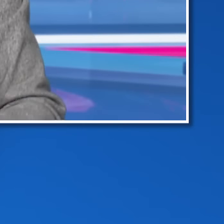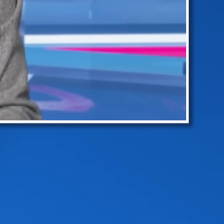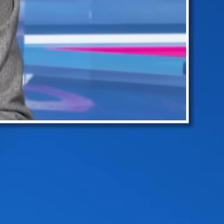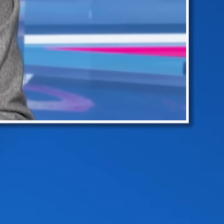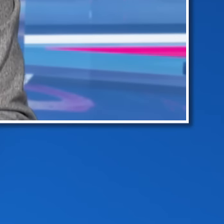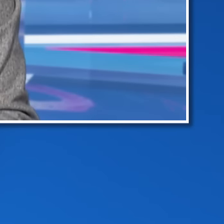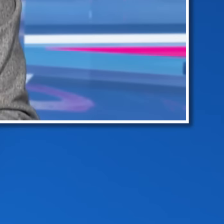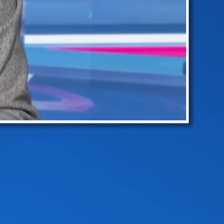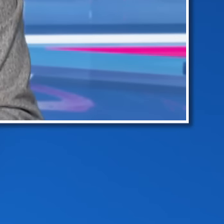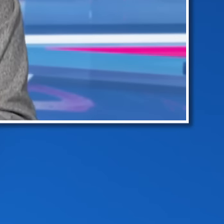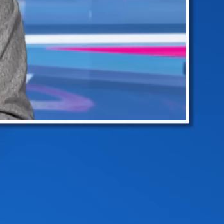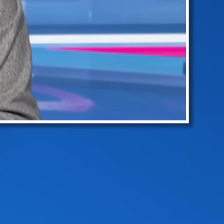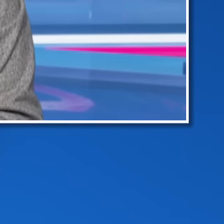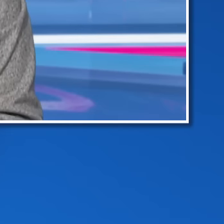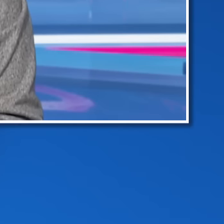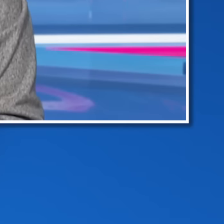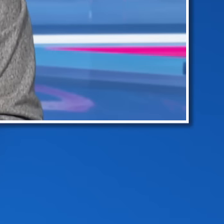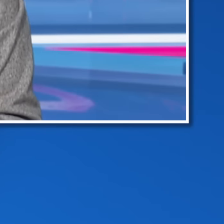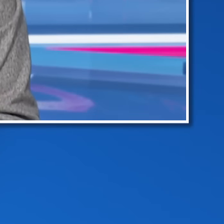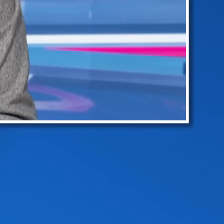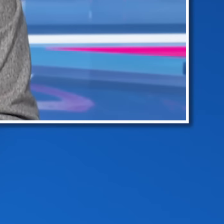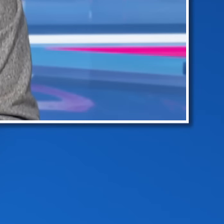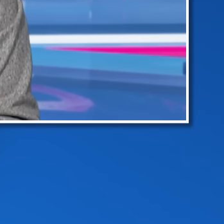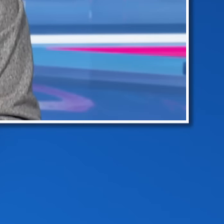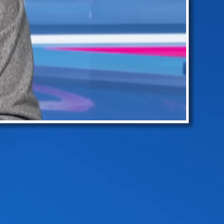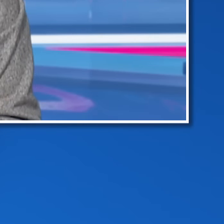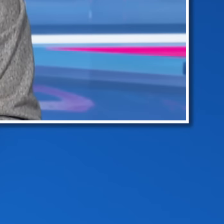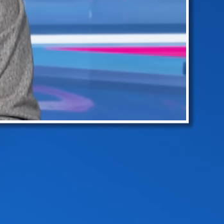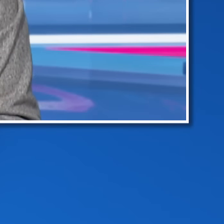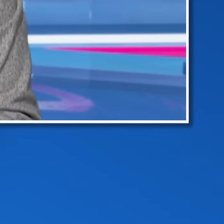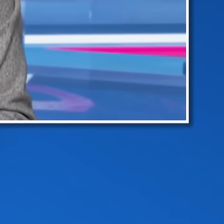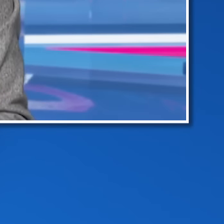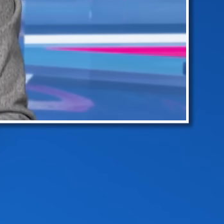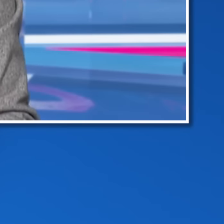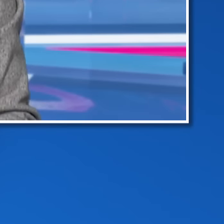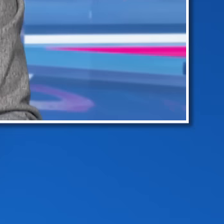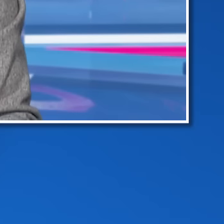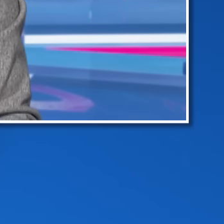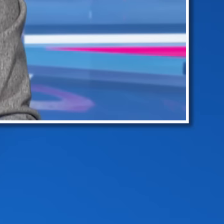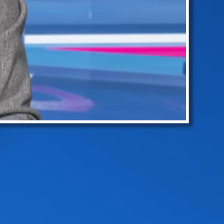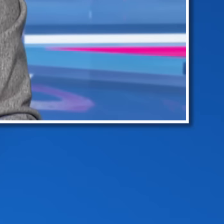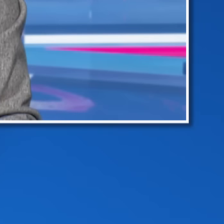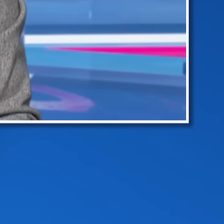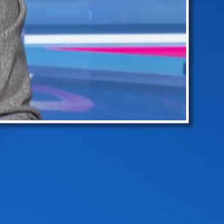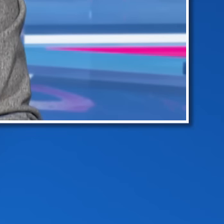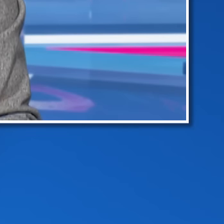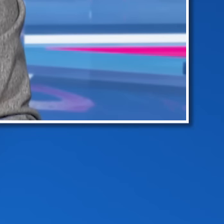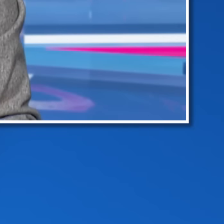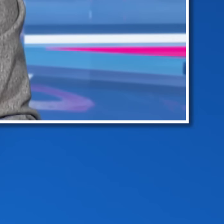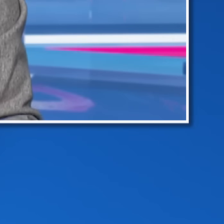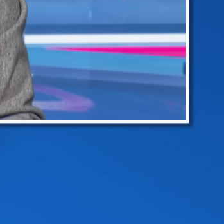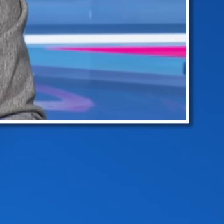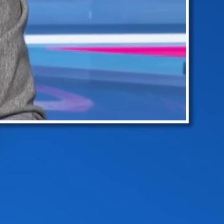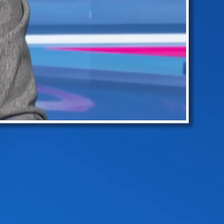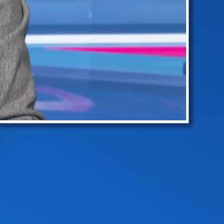odnosząc się między innymi do szefa Solidarności Rolniczej, że nie wie, jakie są postulaty tego